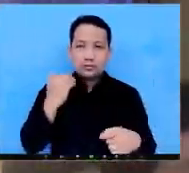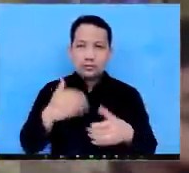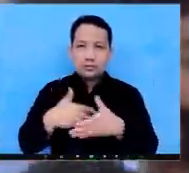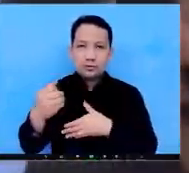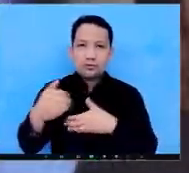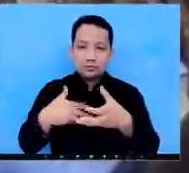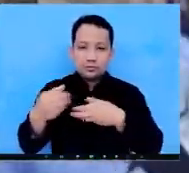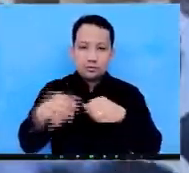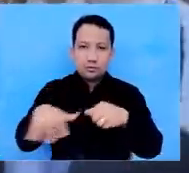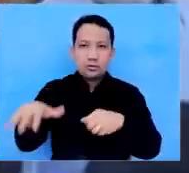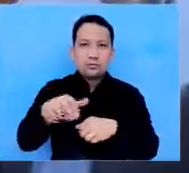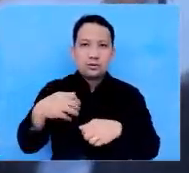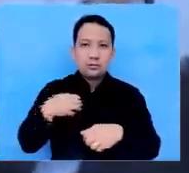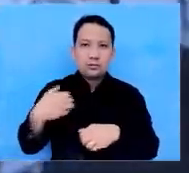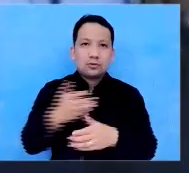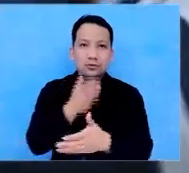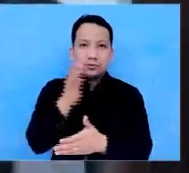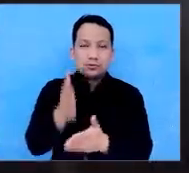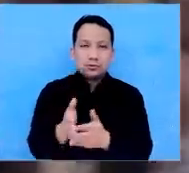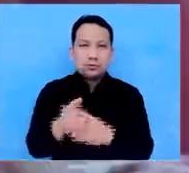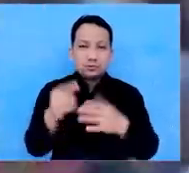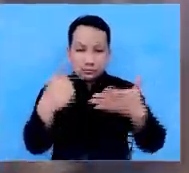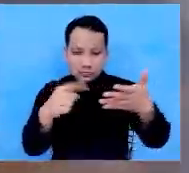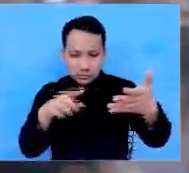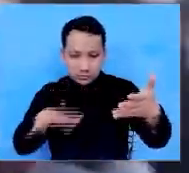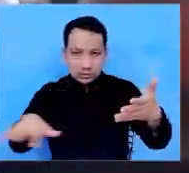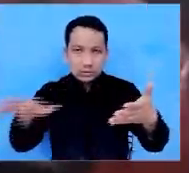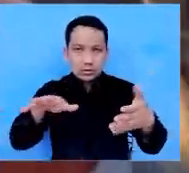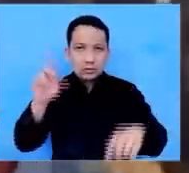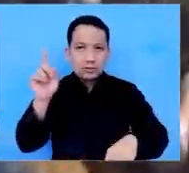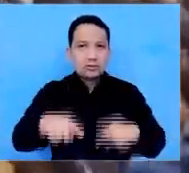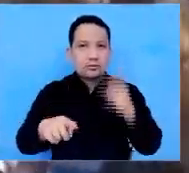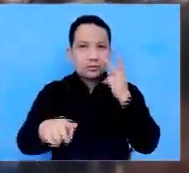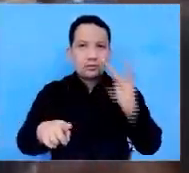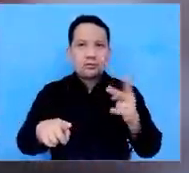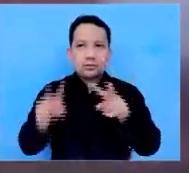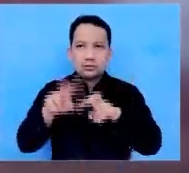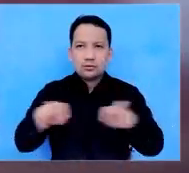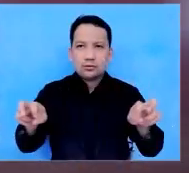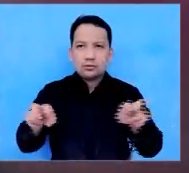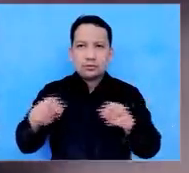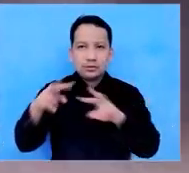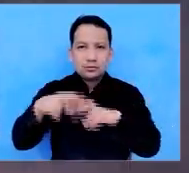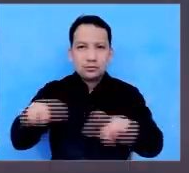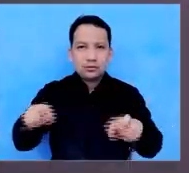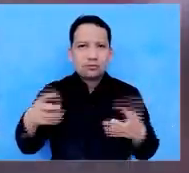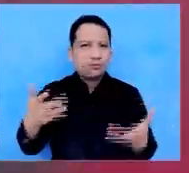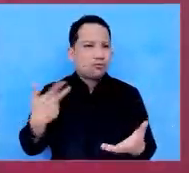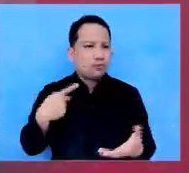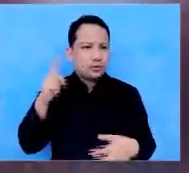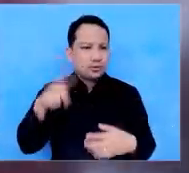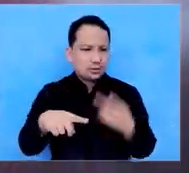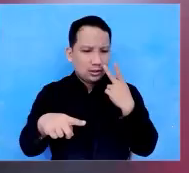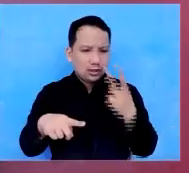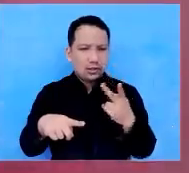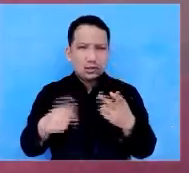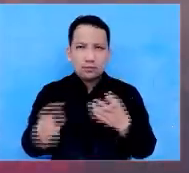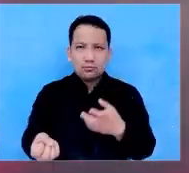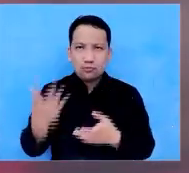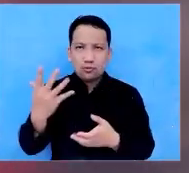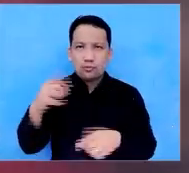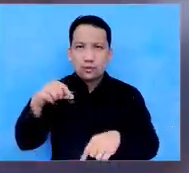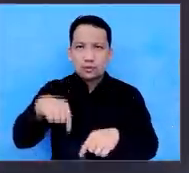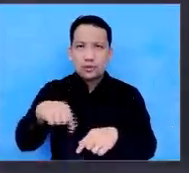dali-daling nagtungo ang mga pulis sa paaralan at sinuyod ang lugar. Pero base sa initial investigation ay walang nakitang bomba sa loob ng New